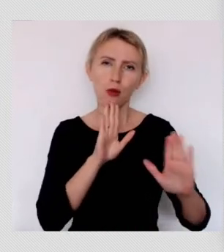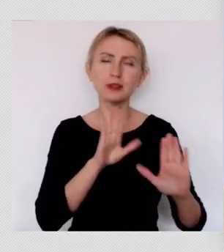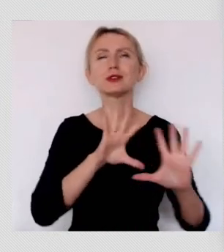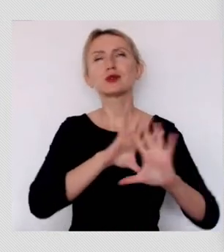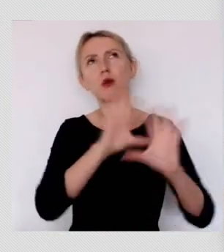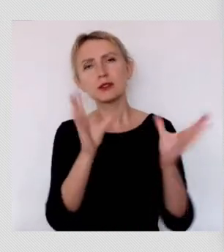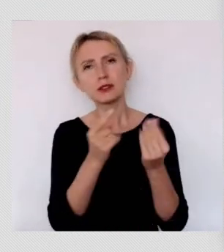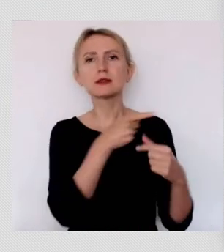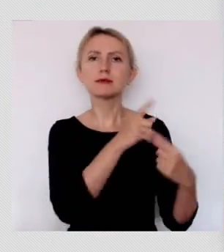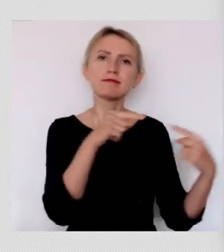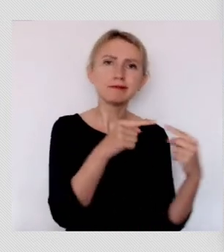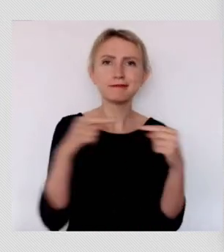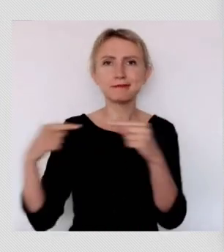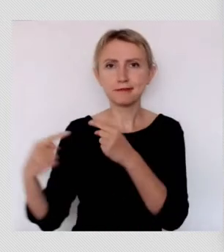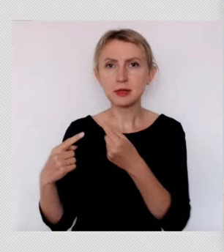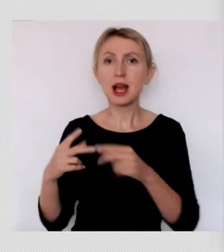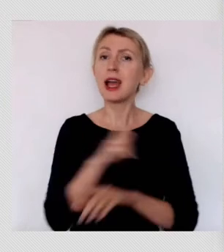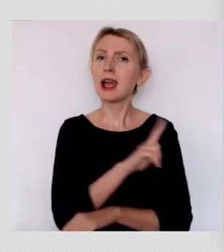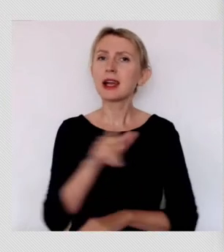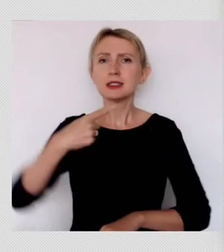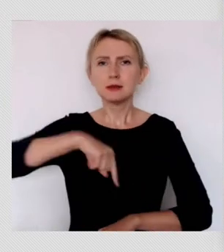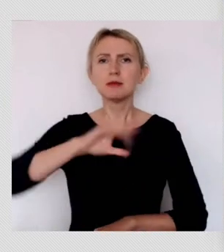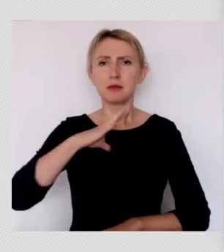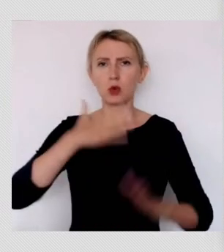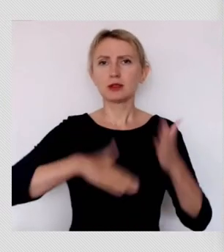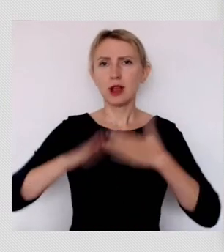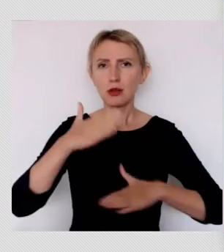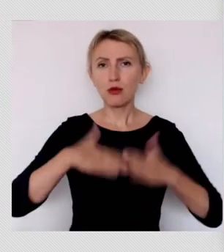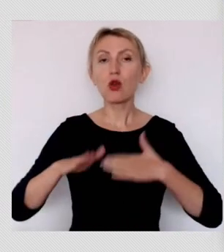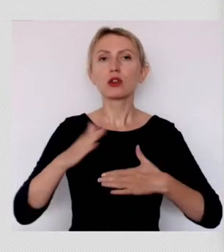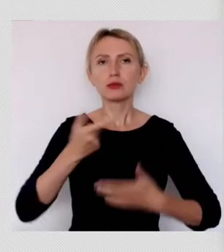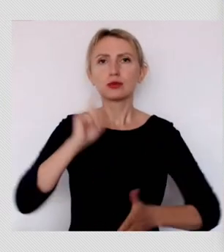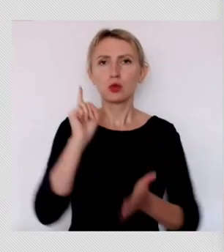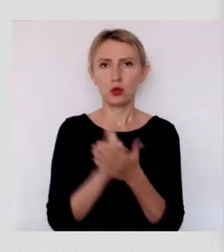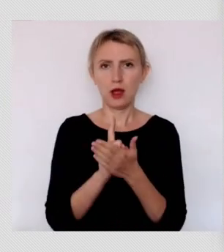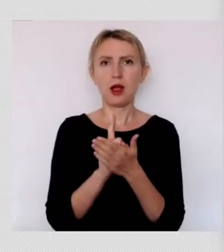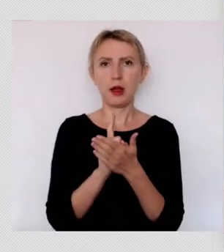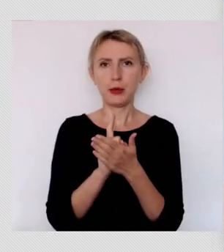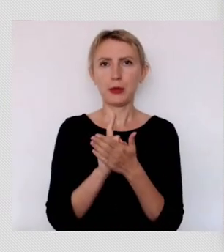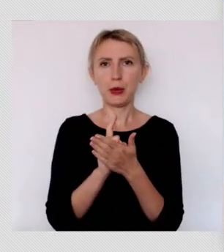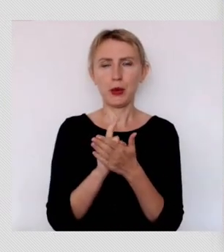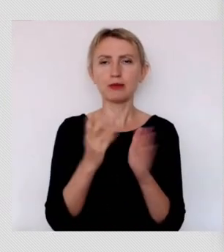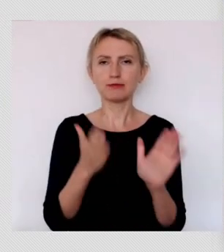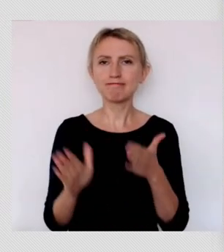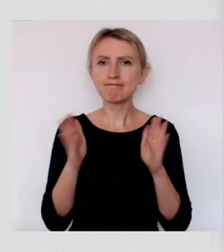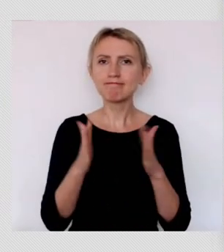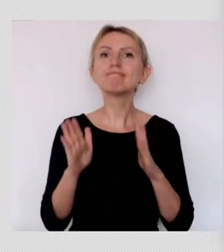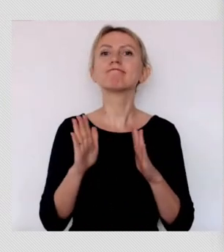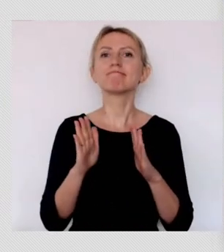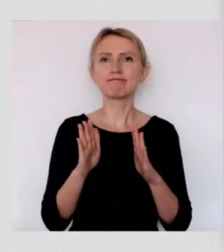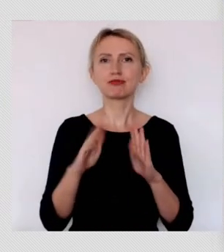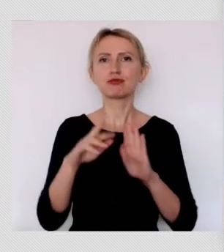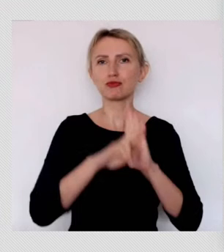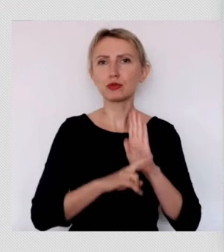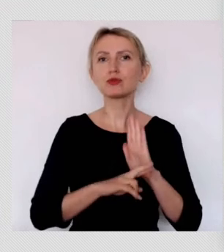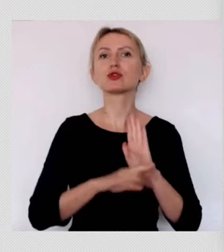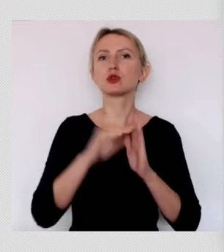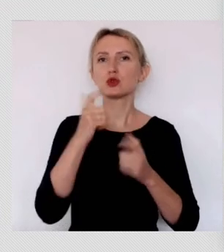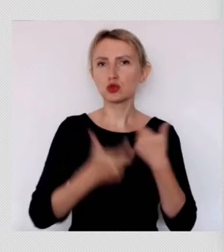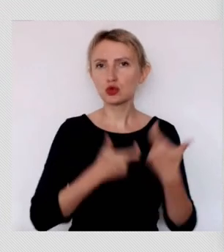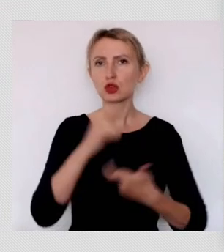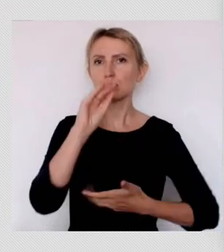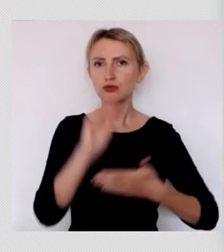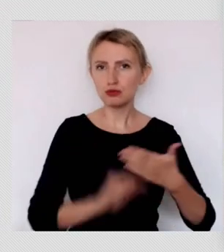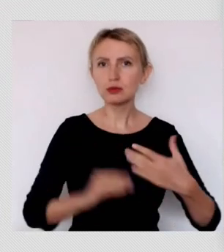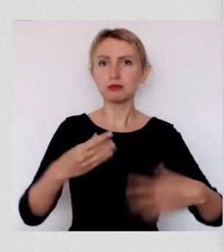strony i prawdę mówiąc wszyscy byliśmy zadowoleni z tego, że udało się tak przygotowane rozwiązania napisać i